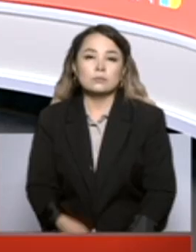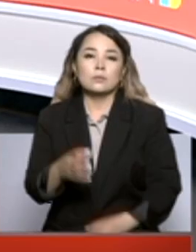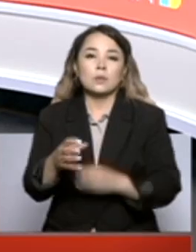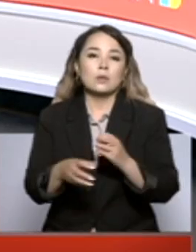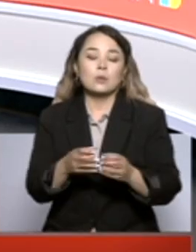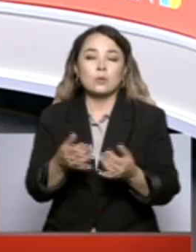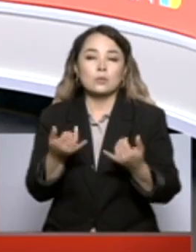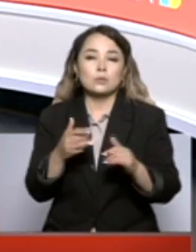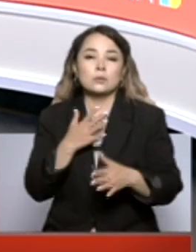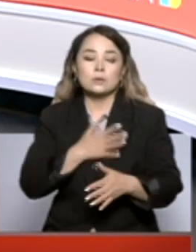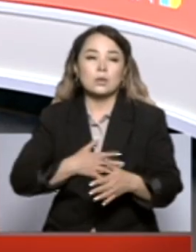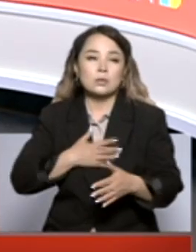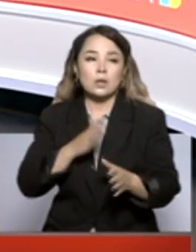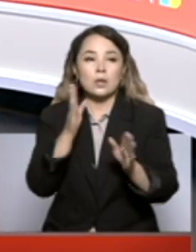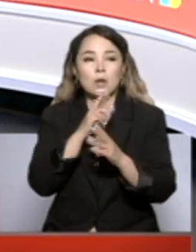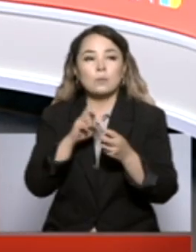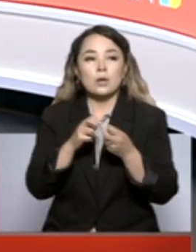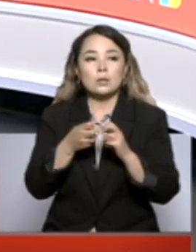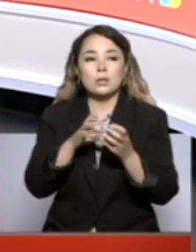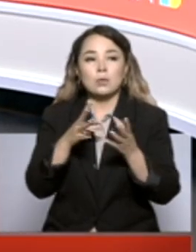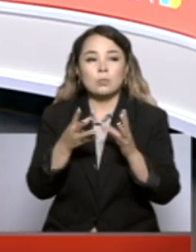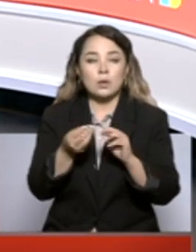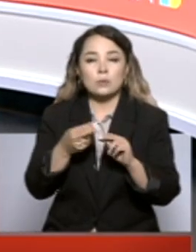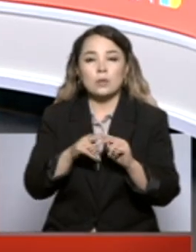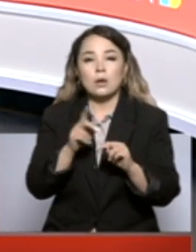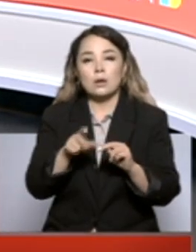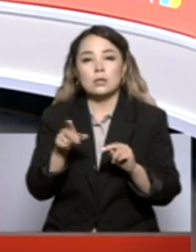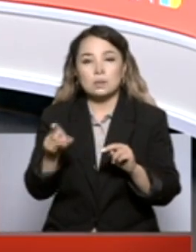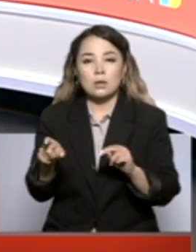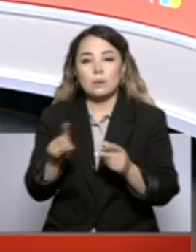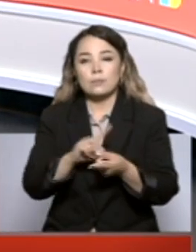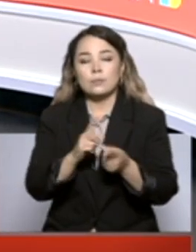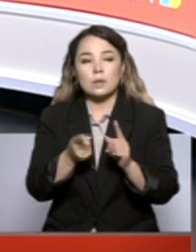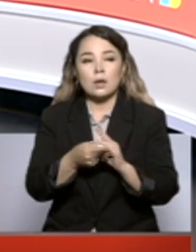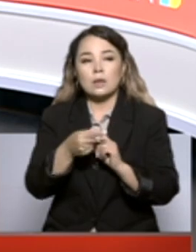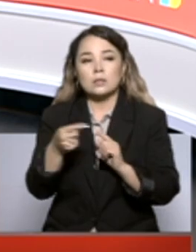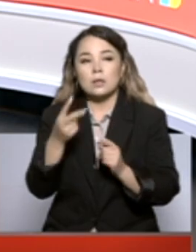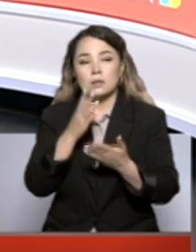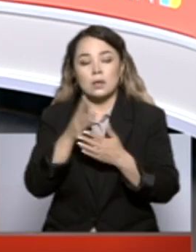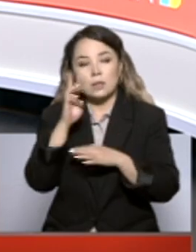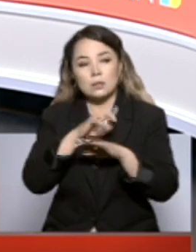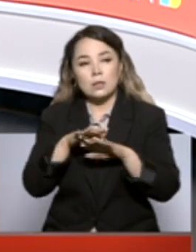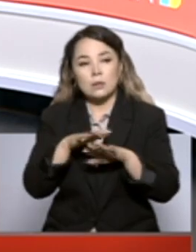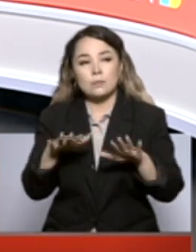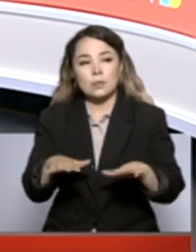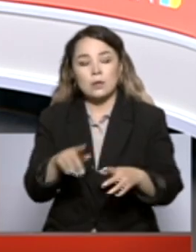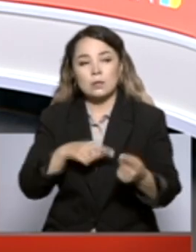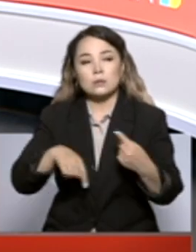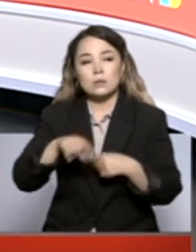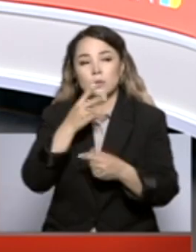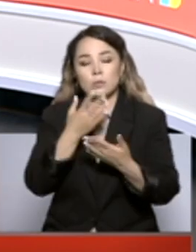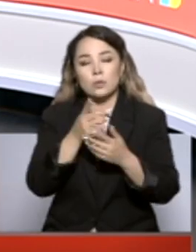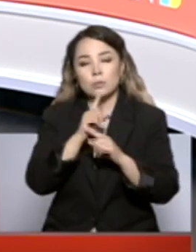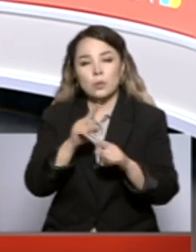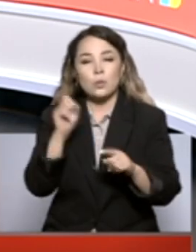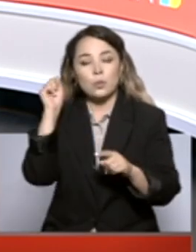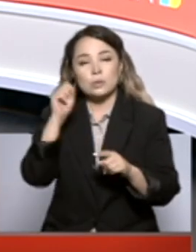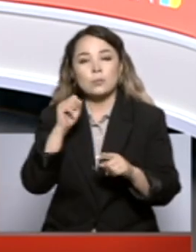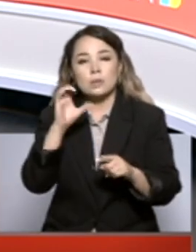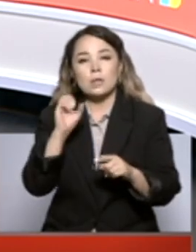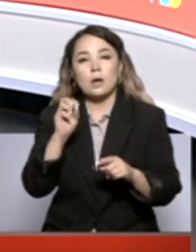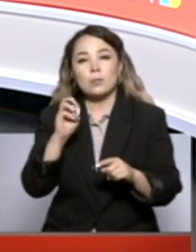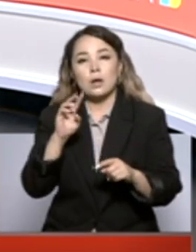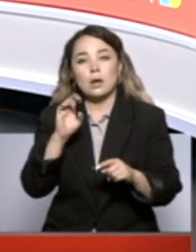Әлемді алаңдатқан экологиялық проблемалар, оның адамзатқа кері әсері біздің елімізді де айналып өтпейді. Өзбекстанның